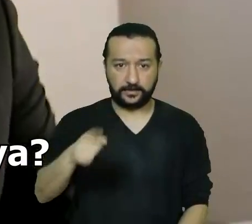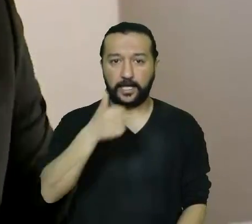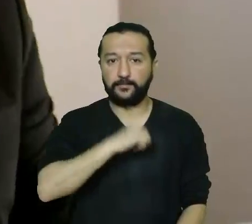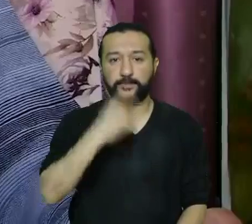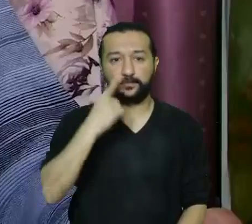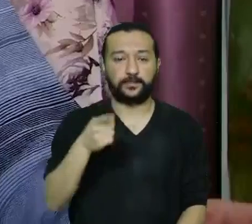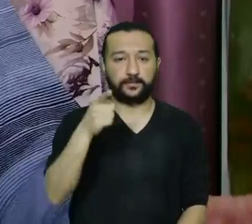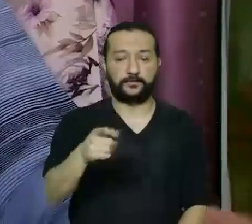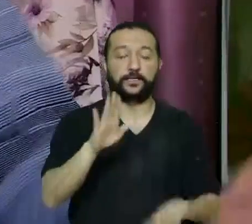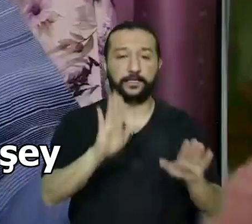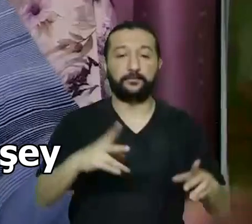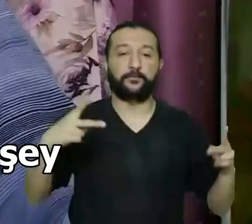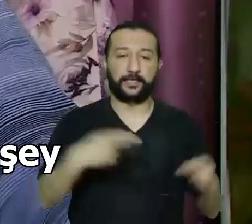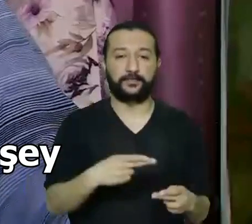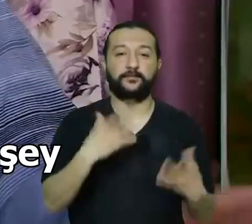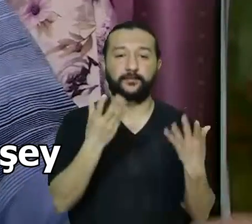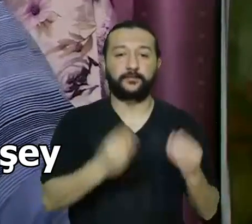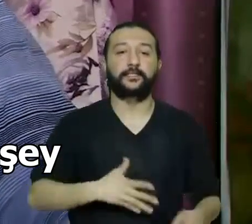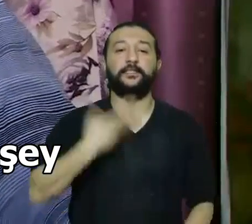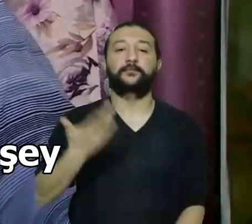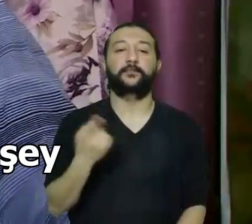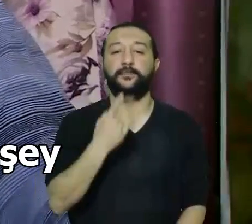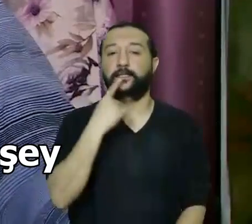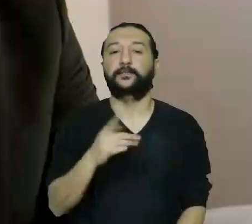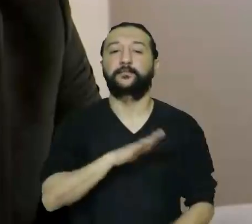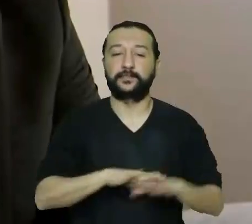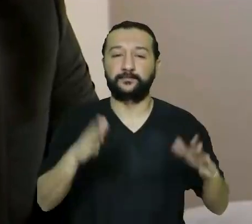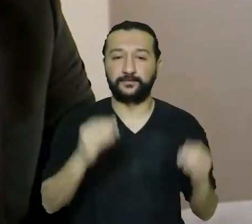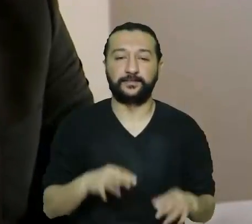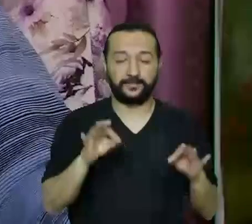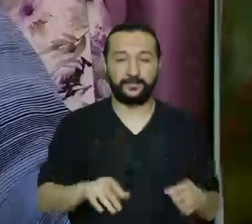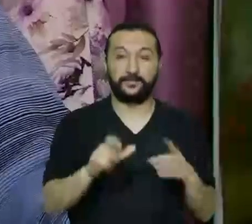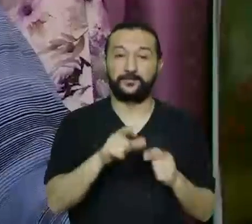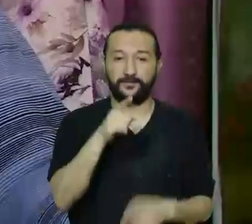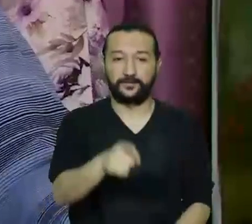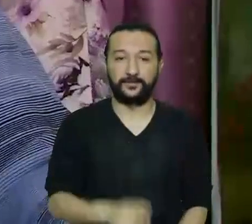Abinize bakın filan. Tamam kestik, tamam. İstemez, hiçbir şey söylemeyiz, tamam. Şimdi Şükrü,